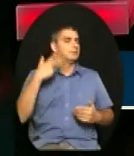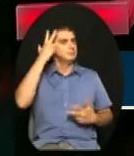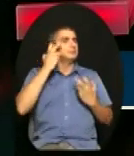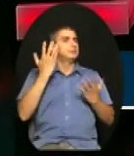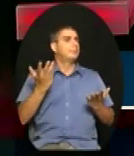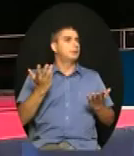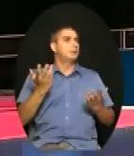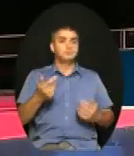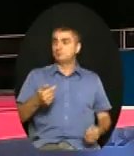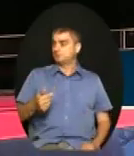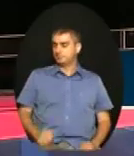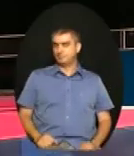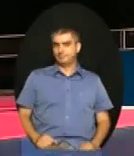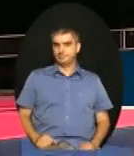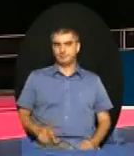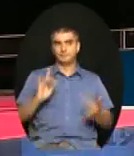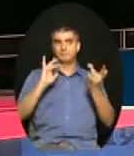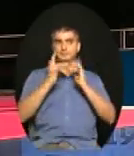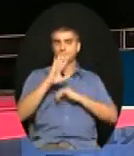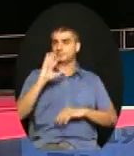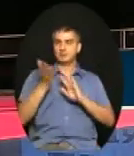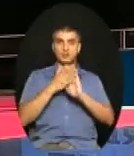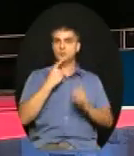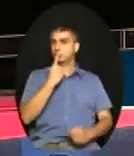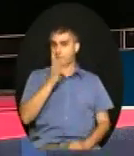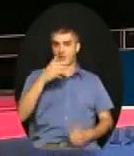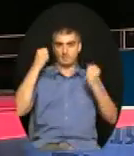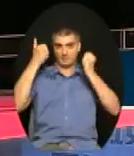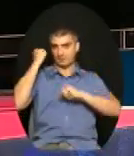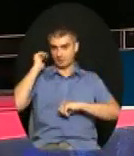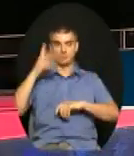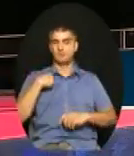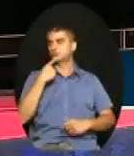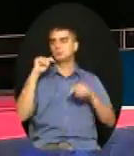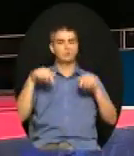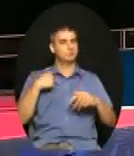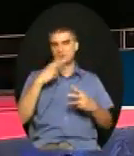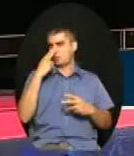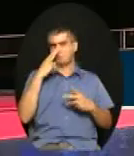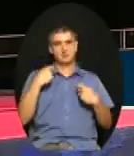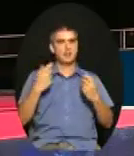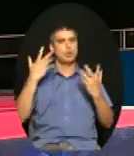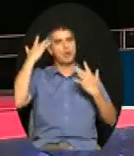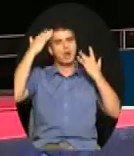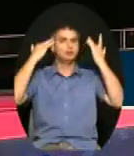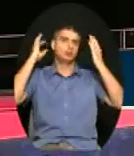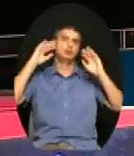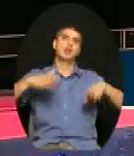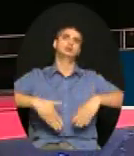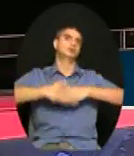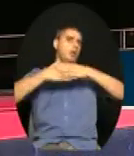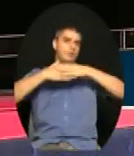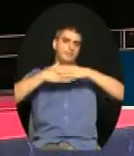צופה? תראה, אז בניגוד למה, כל מה שנאמר גם בהפגנה אתמול וגם מה שנאמר כאן, אני לא מנסה למכור פה אשליית